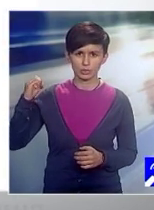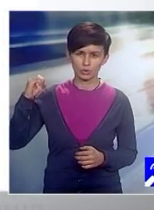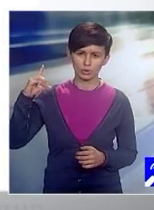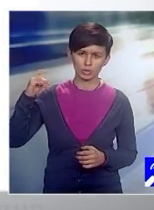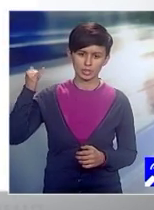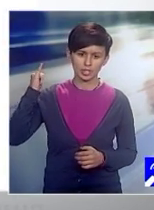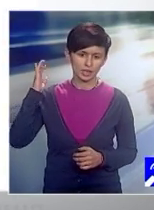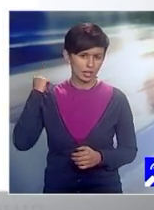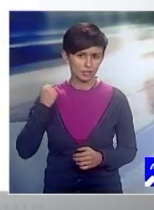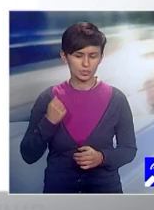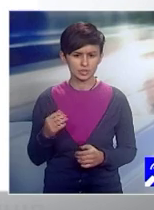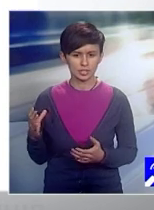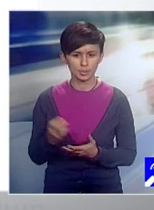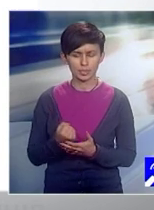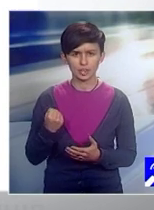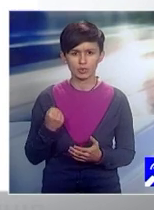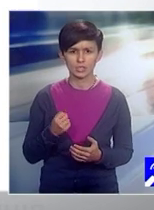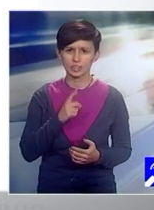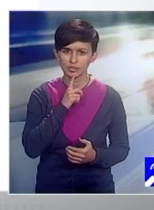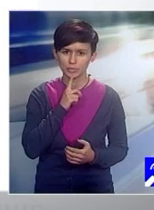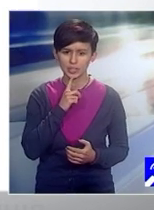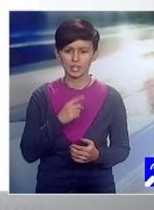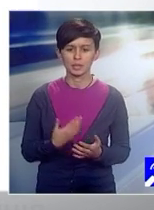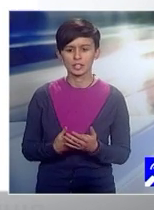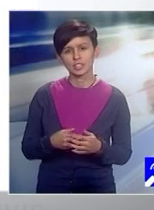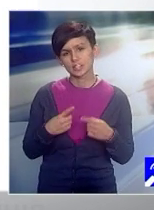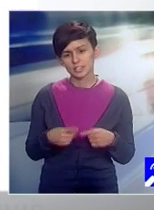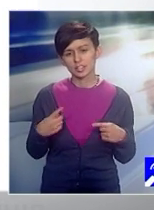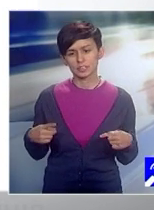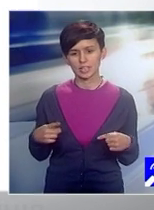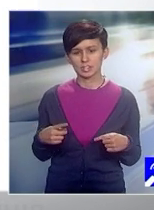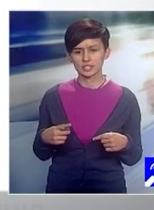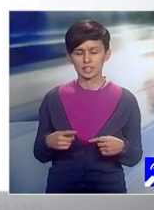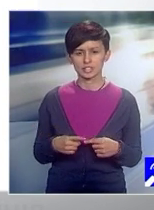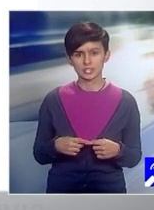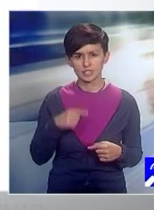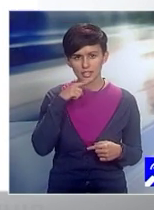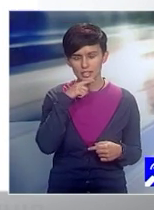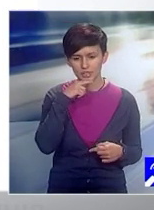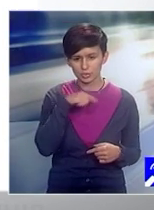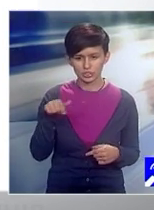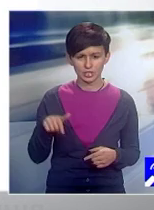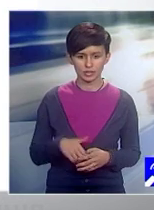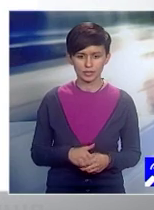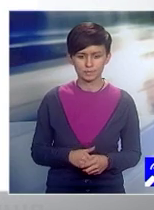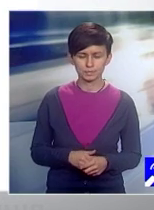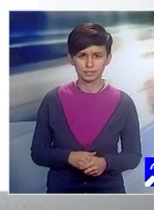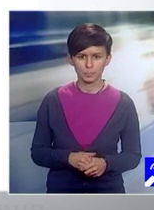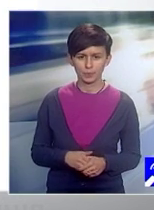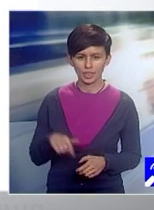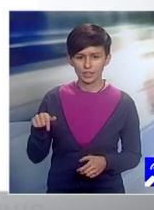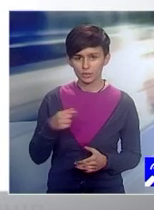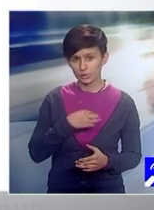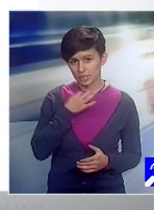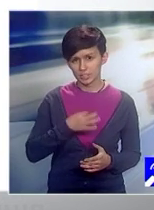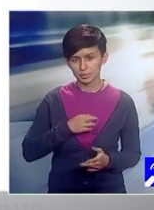să se diferențieze de rușii lipoveni. Povestește-ne puțin despre cum i-ai întâlnit, cum i-ai găsit, cum i-ai